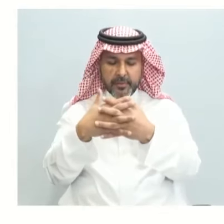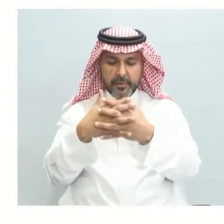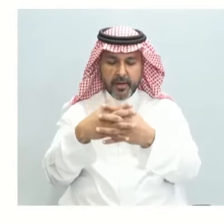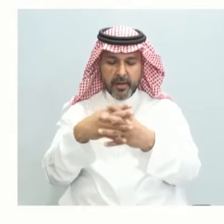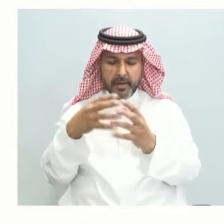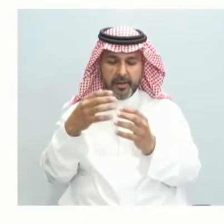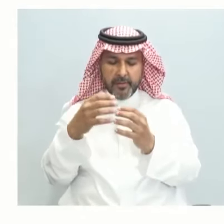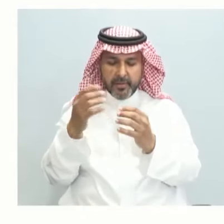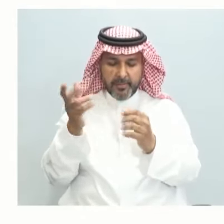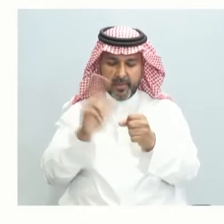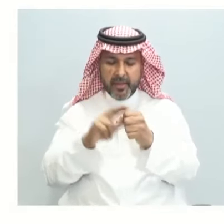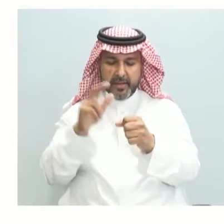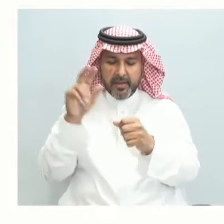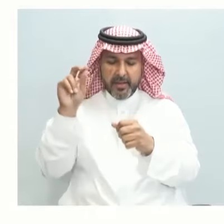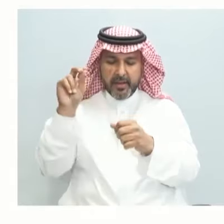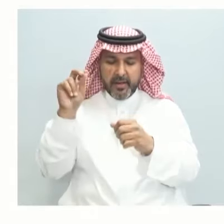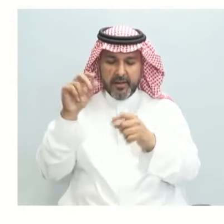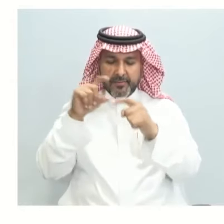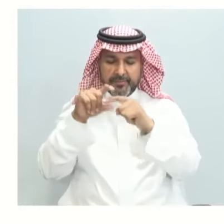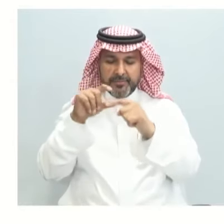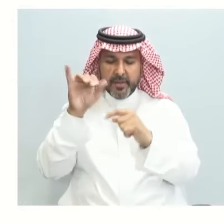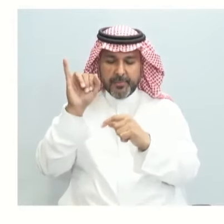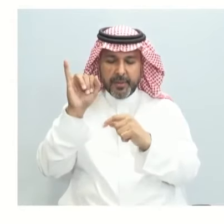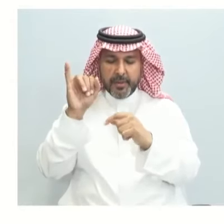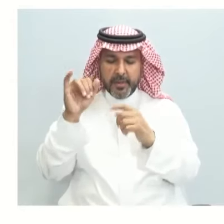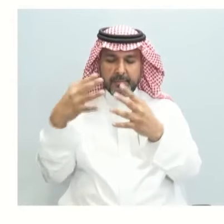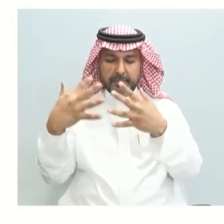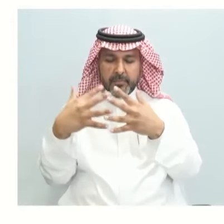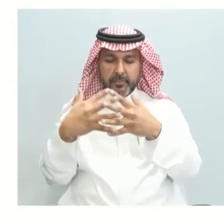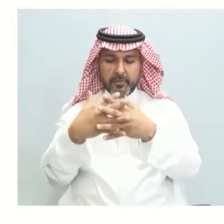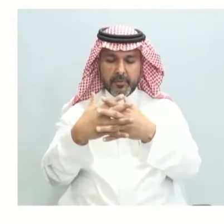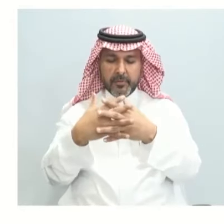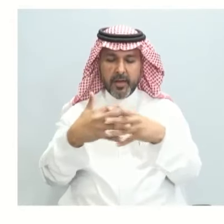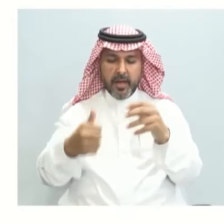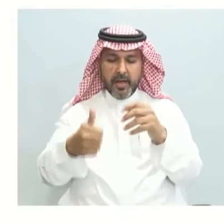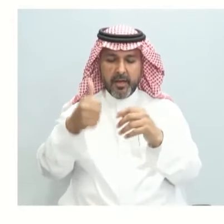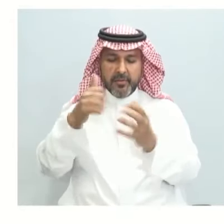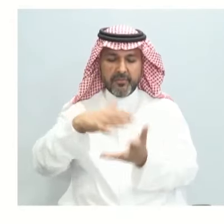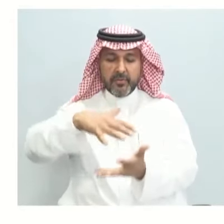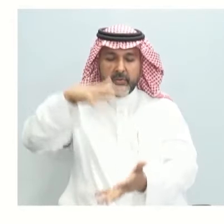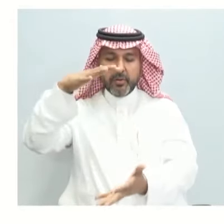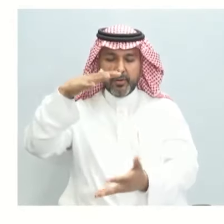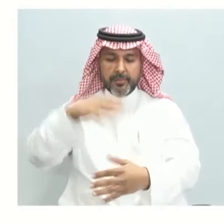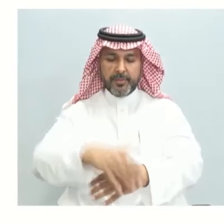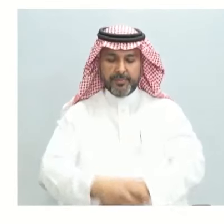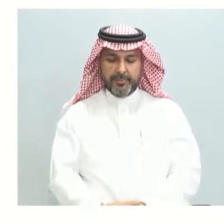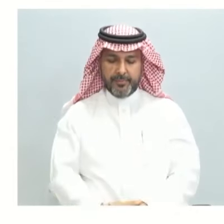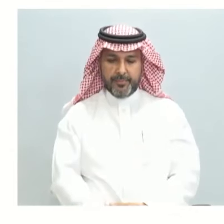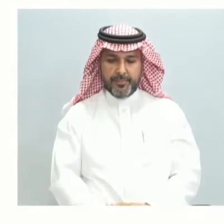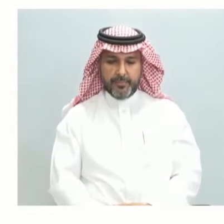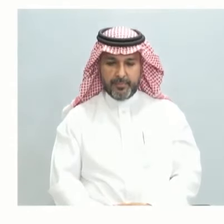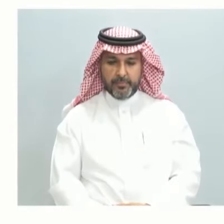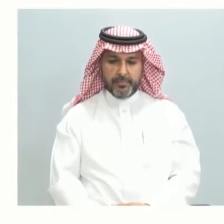سنقوم بحل هذه المساله من تحقق من فهمك تعمل خاصيه التوزيع لتحليل كل من كثيرات الحدود